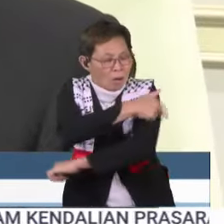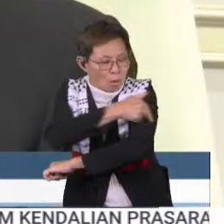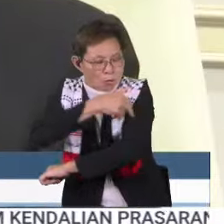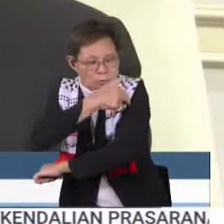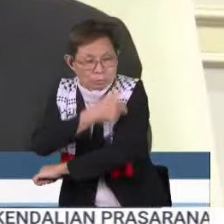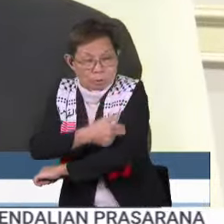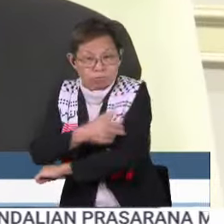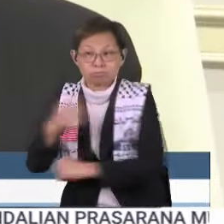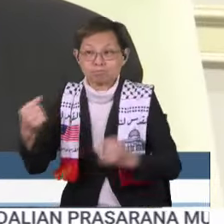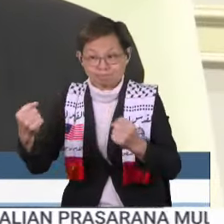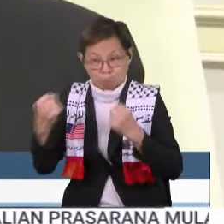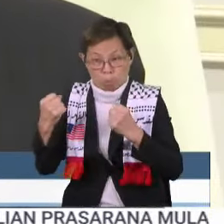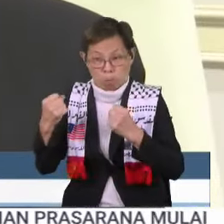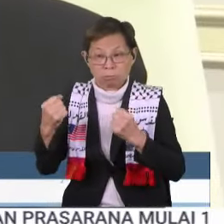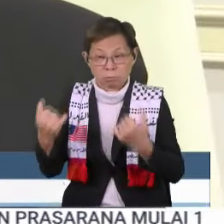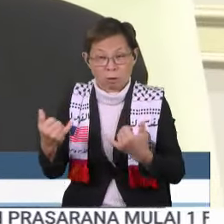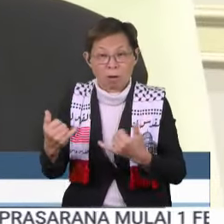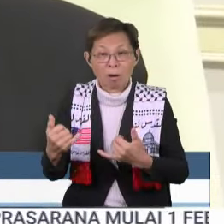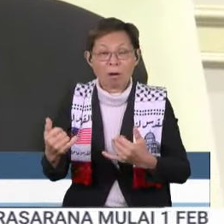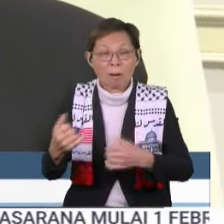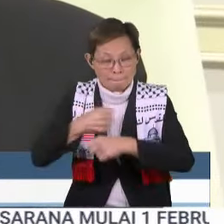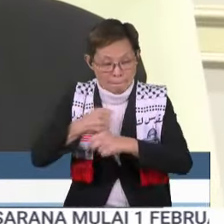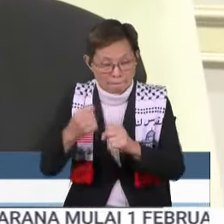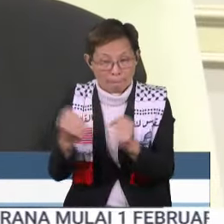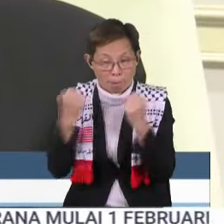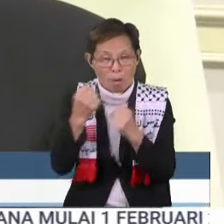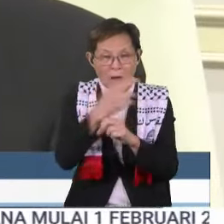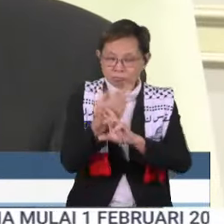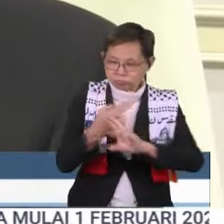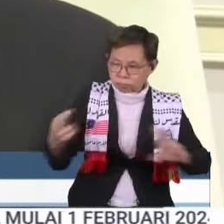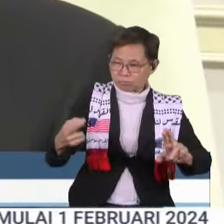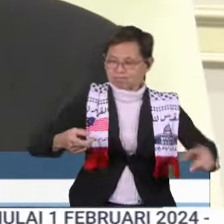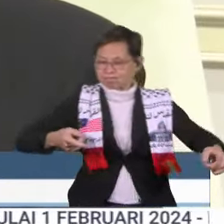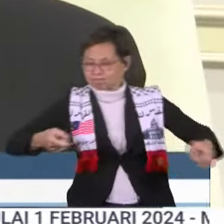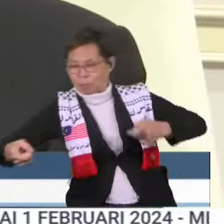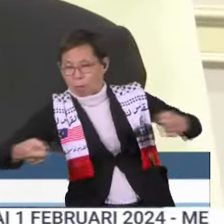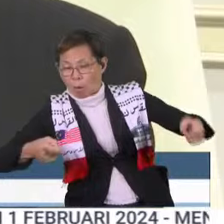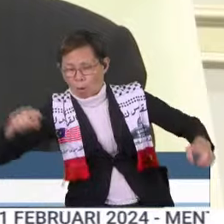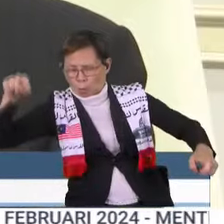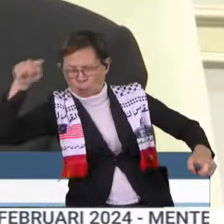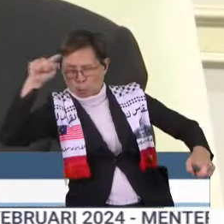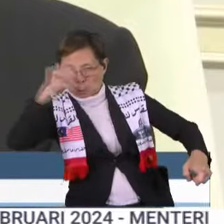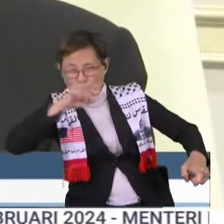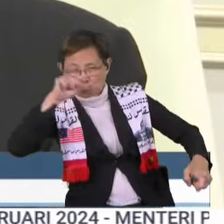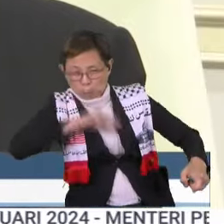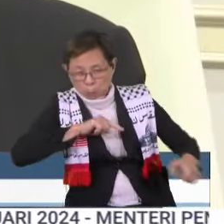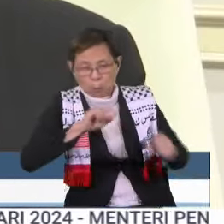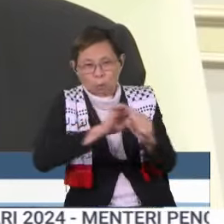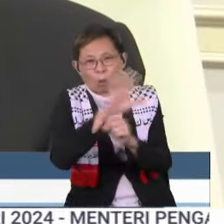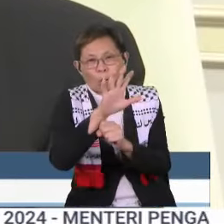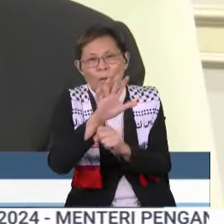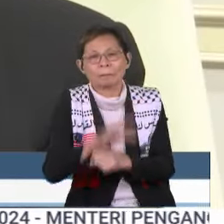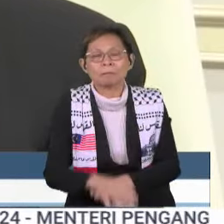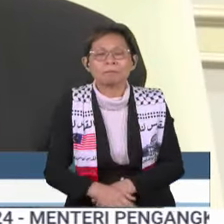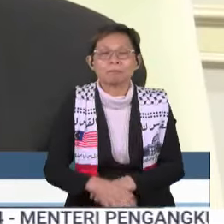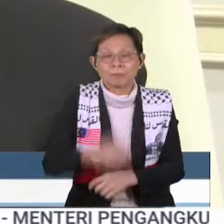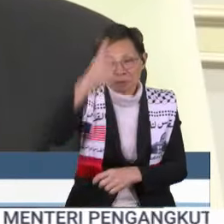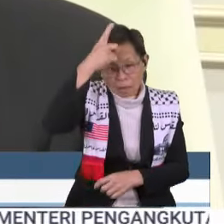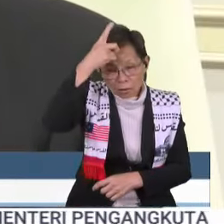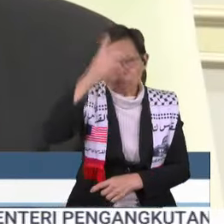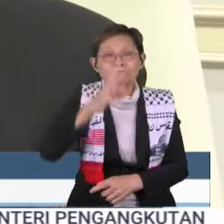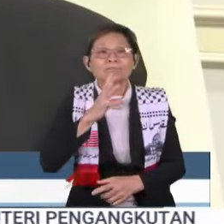hospital are strengthening their preparedness to handle severe COVID-19 cases. Dato' Ahmad